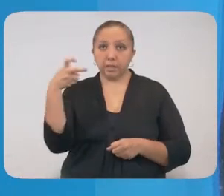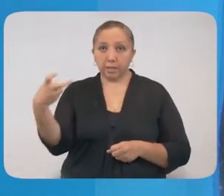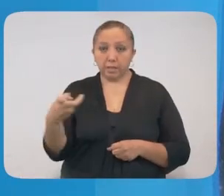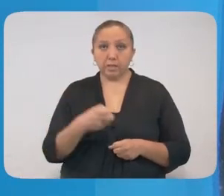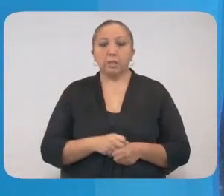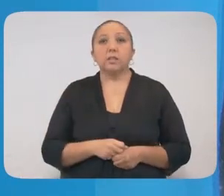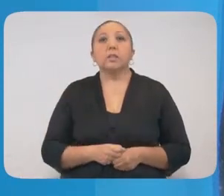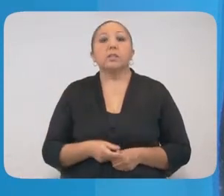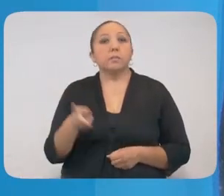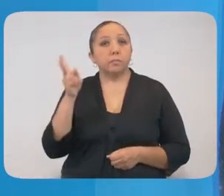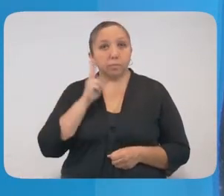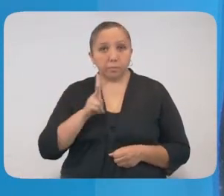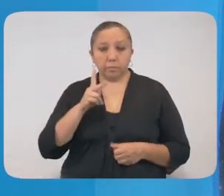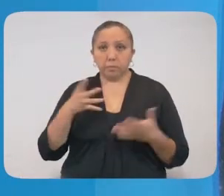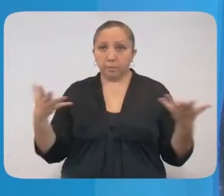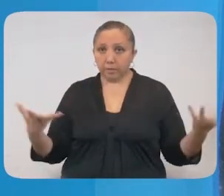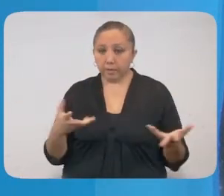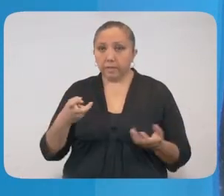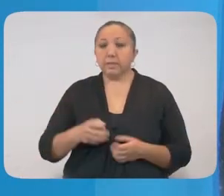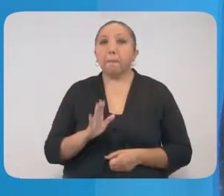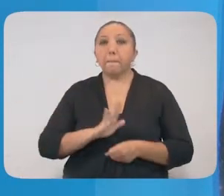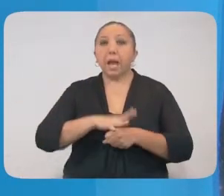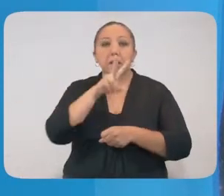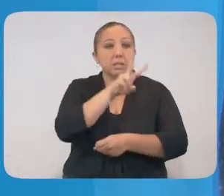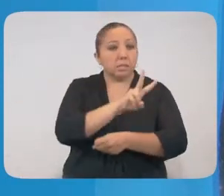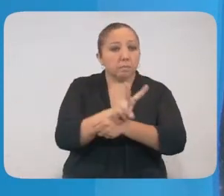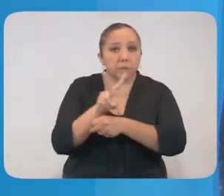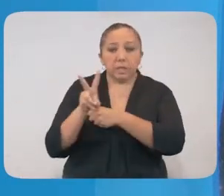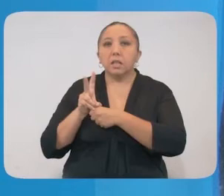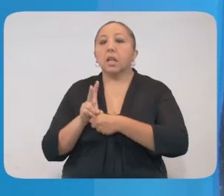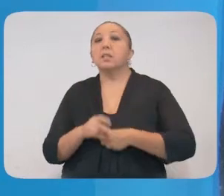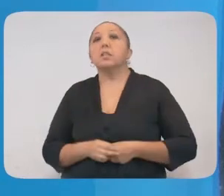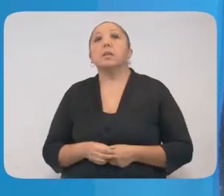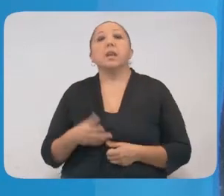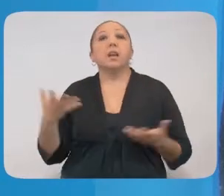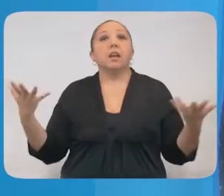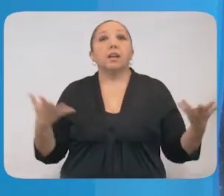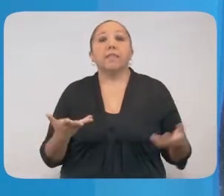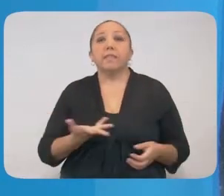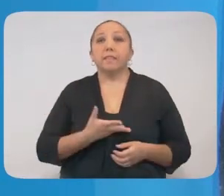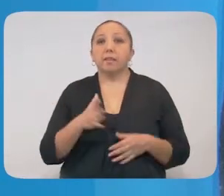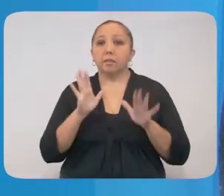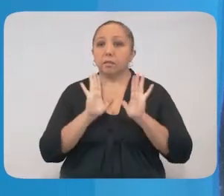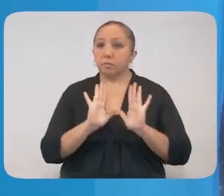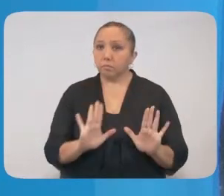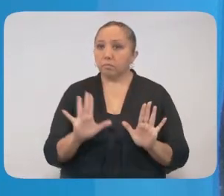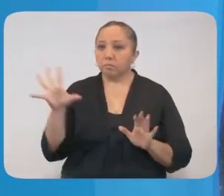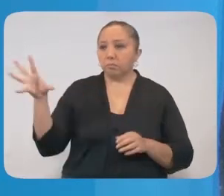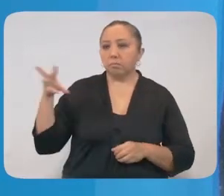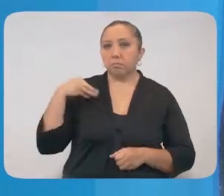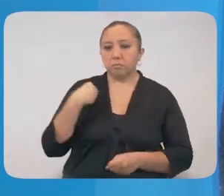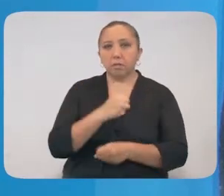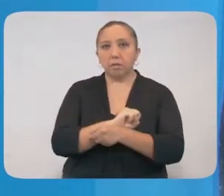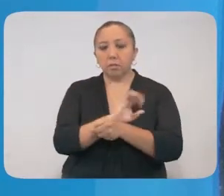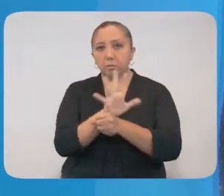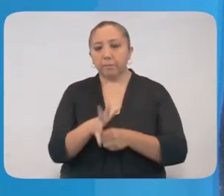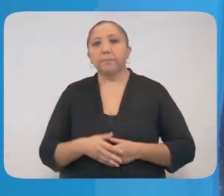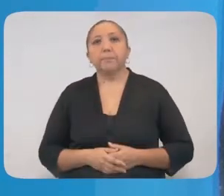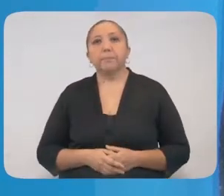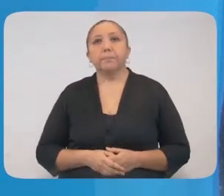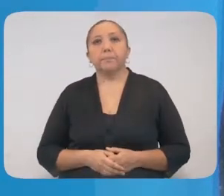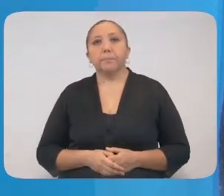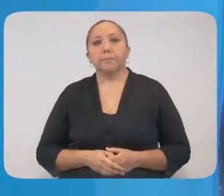o ostule isamal y el ticul caca tule mascanu y el temozón y el jujuntule acanque bocoba